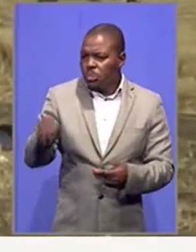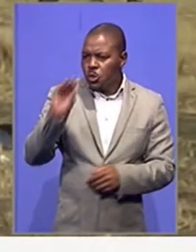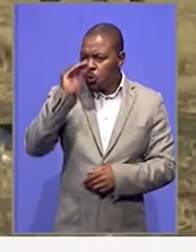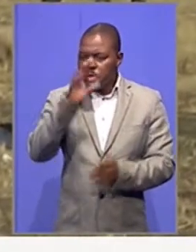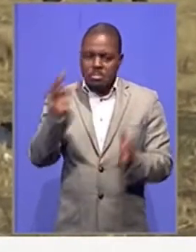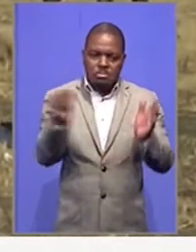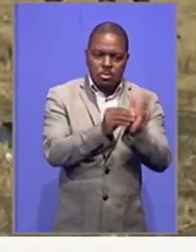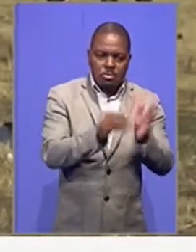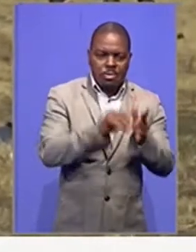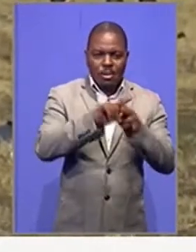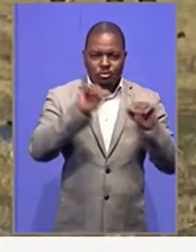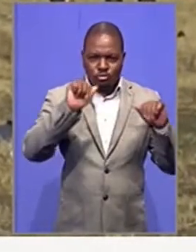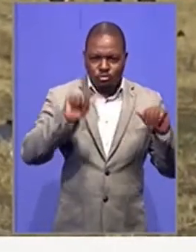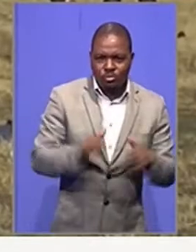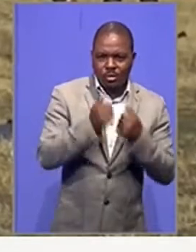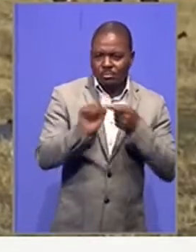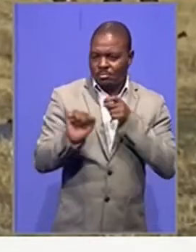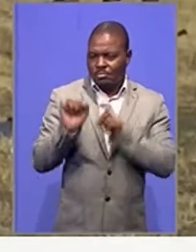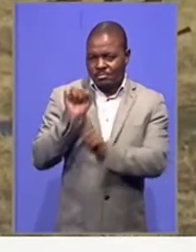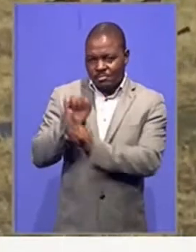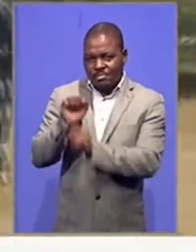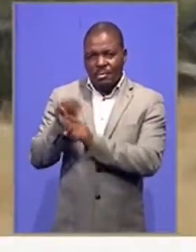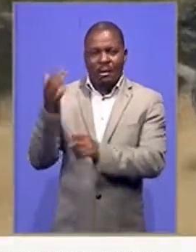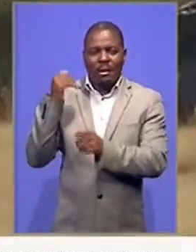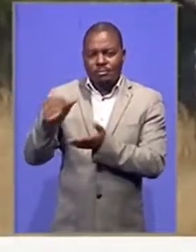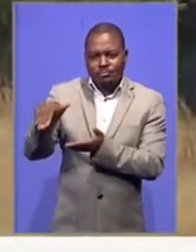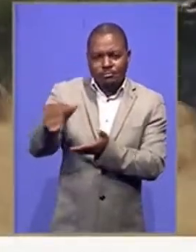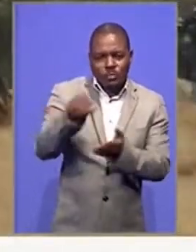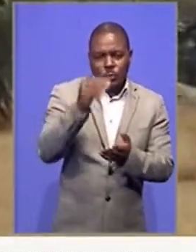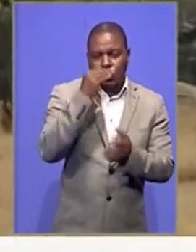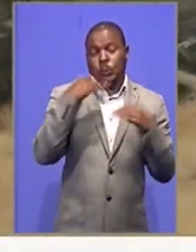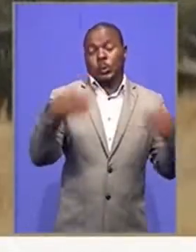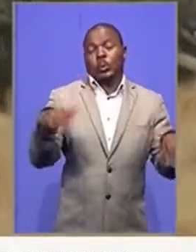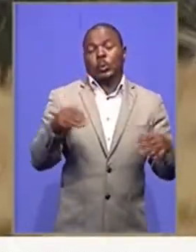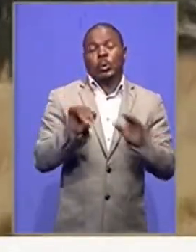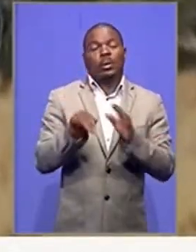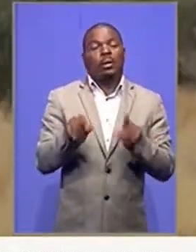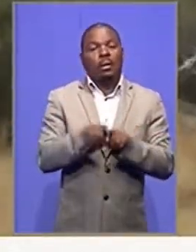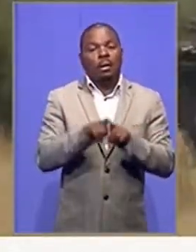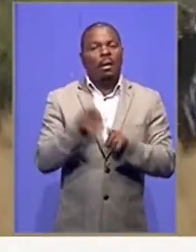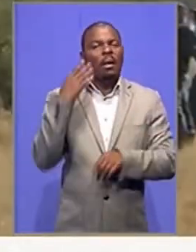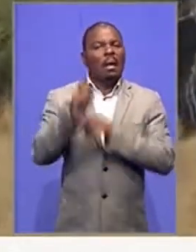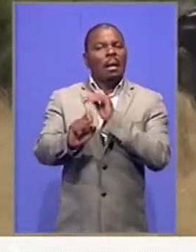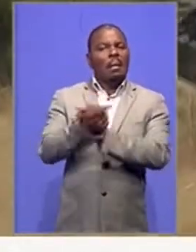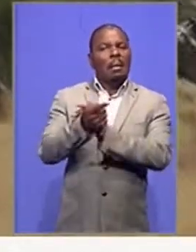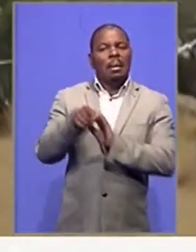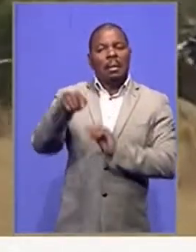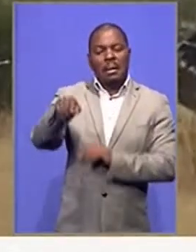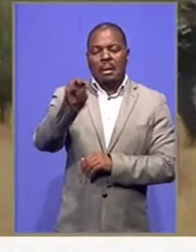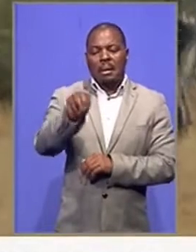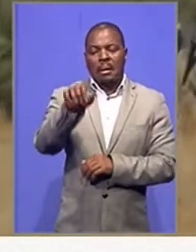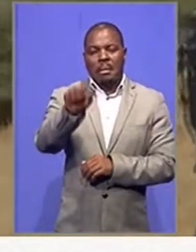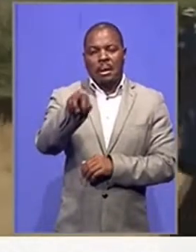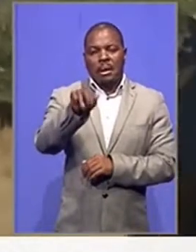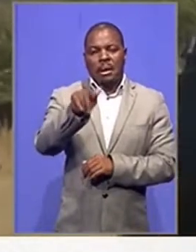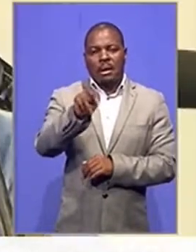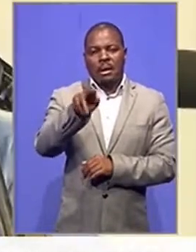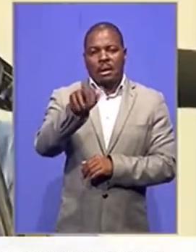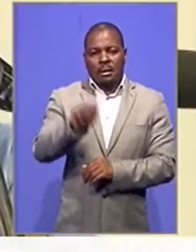a itemogetseng tsone mo go begeng dikgang tse di masisi di akaretsa dipolao tsa marikana. Ke ne ke se tsamaye ke